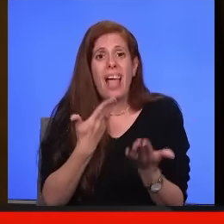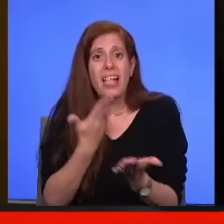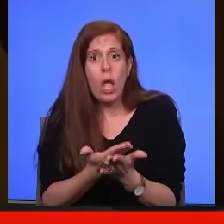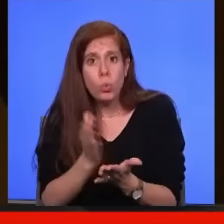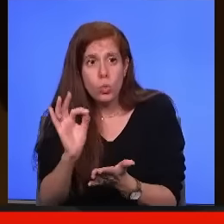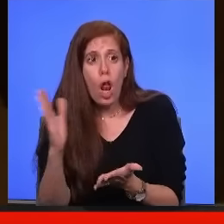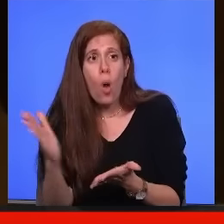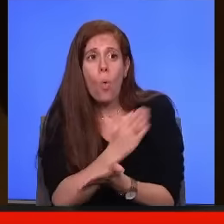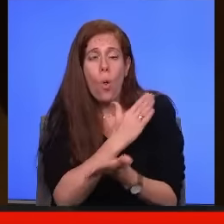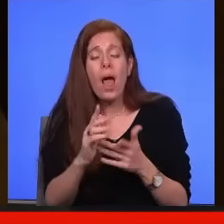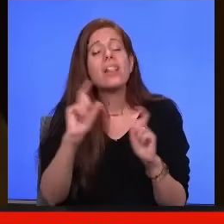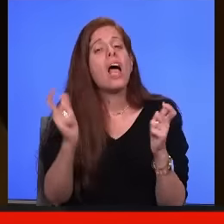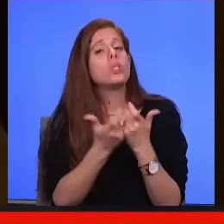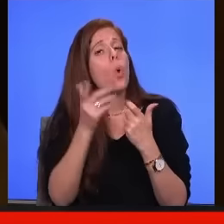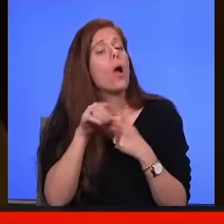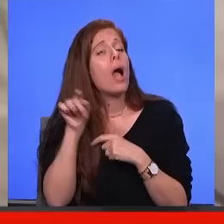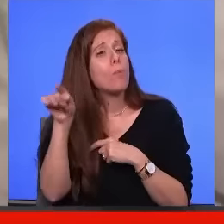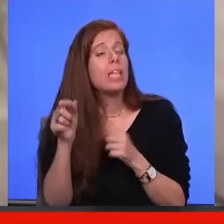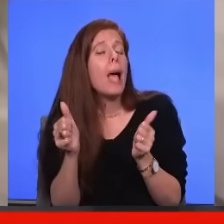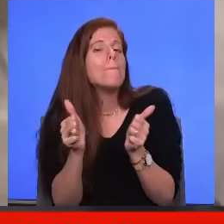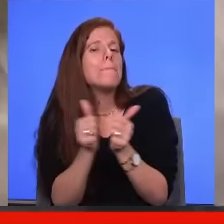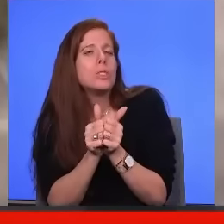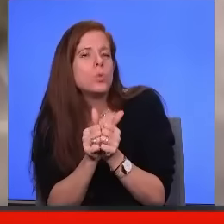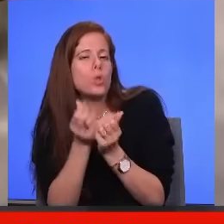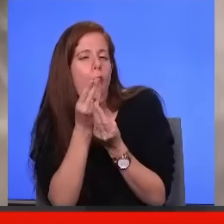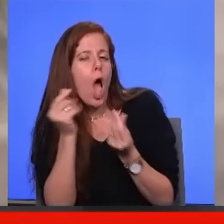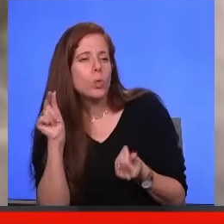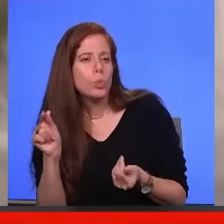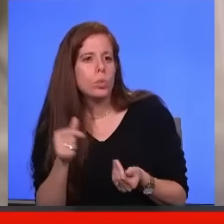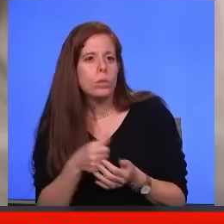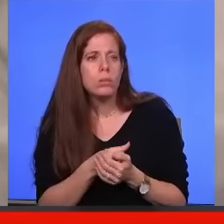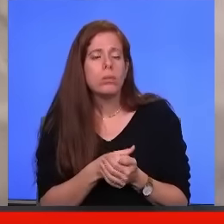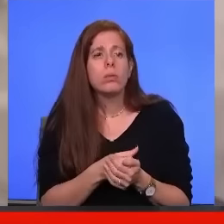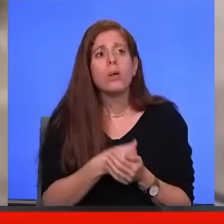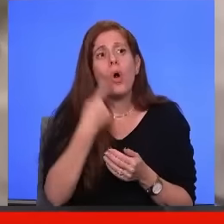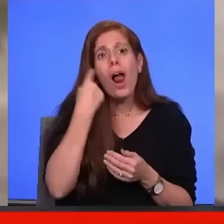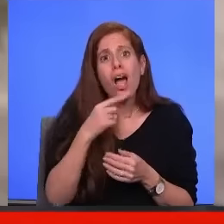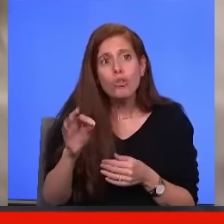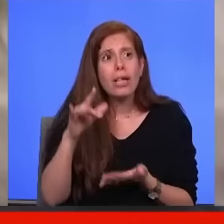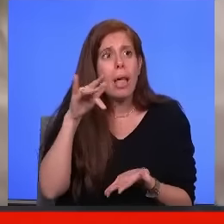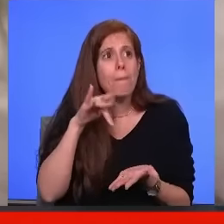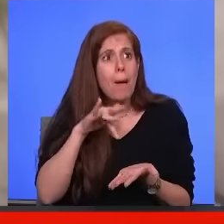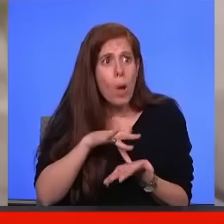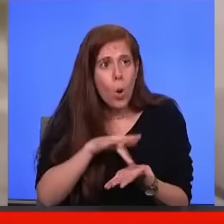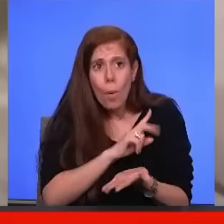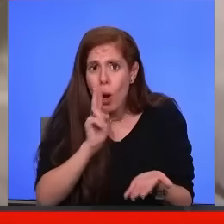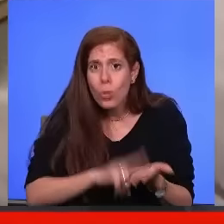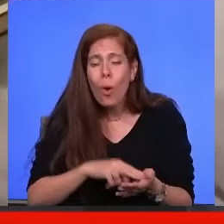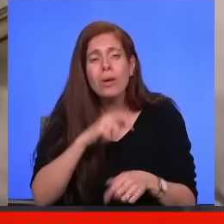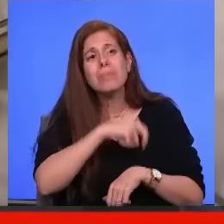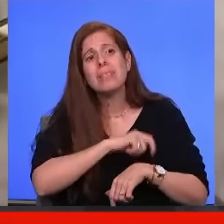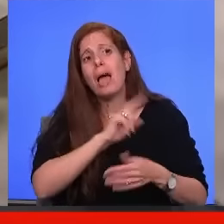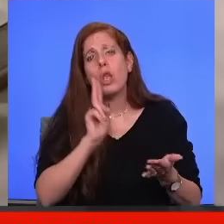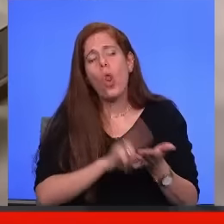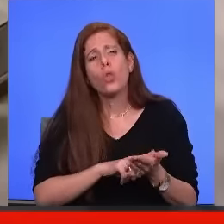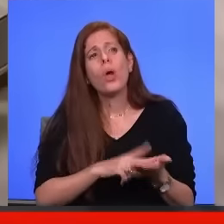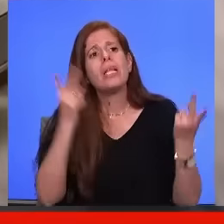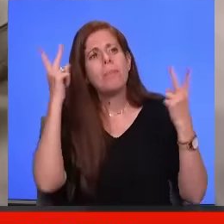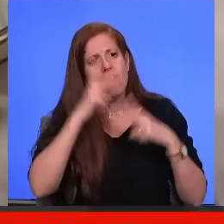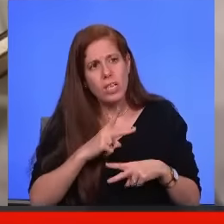במשטרה לעצור גם אותה, בת הזוג של החשוד. כל שיטה שהייתה במקום הלא נכון, בזמן הלא נכון, אני מבין